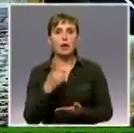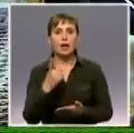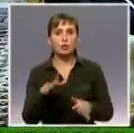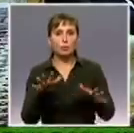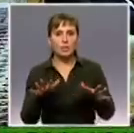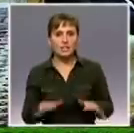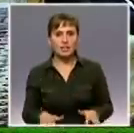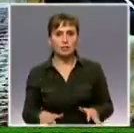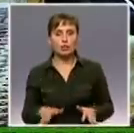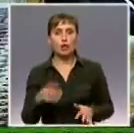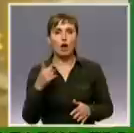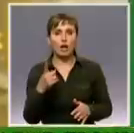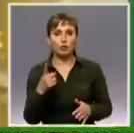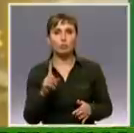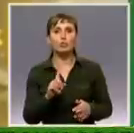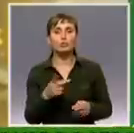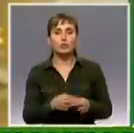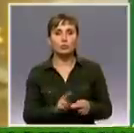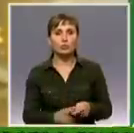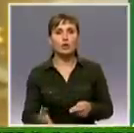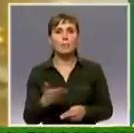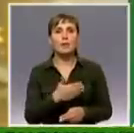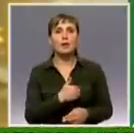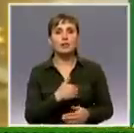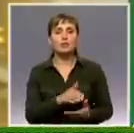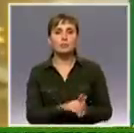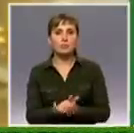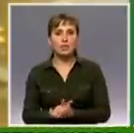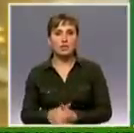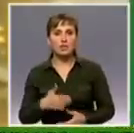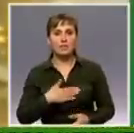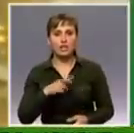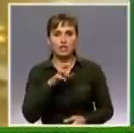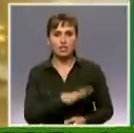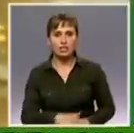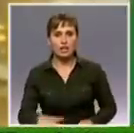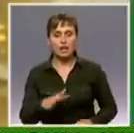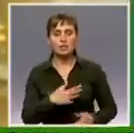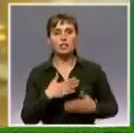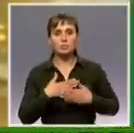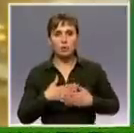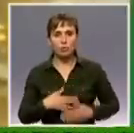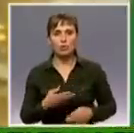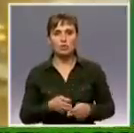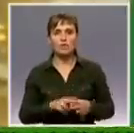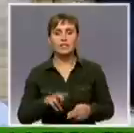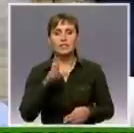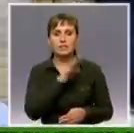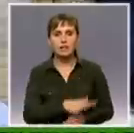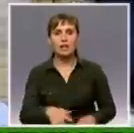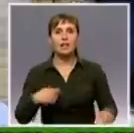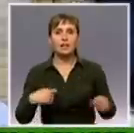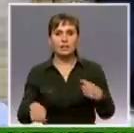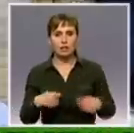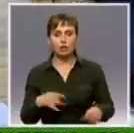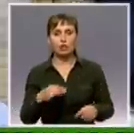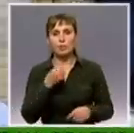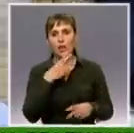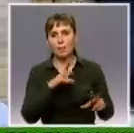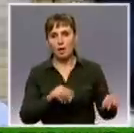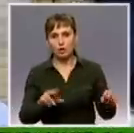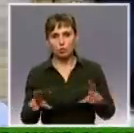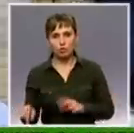позицию, одну, потому что мы хотим мира в наших странах, спокойствия внутри страны, торговли и